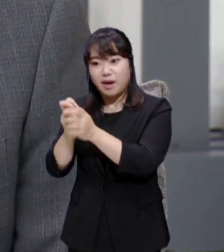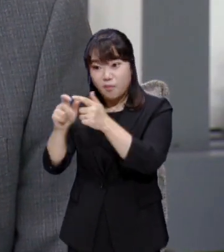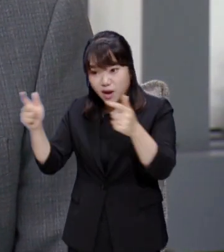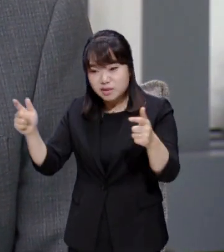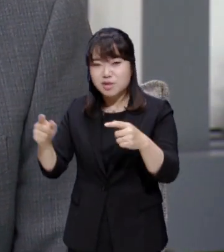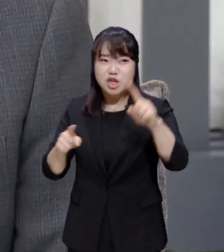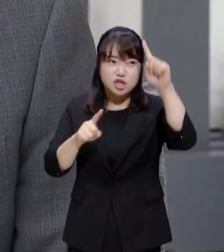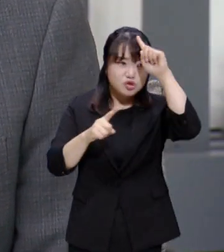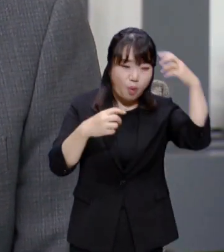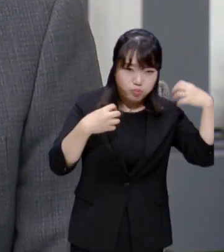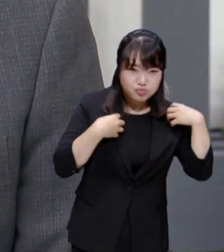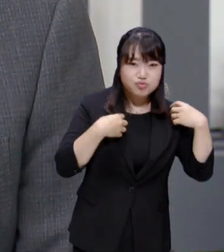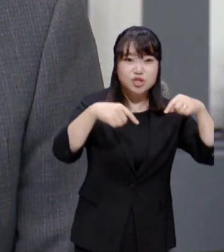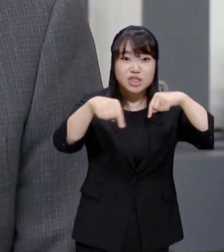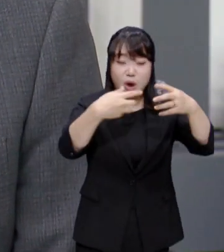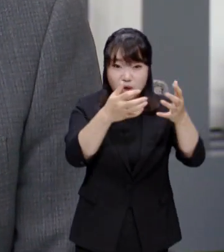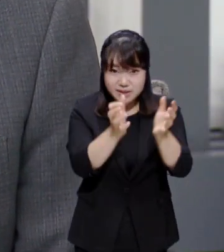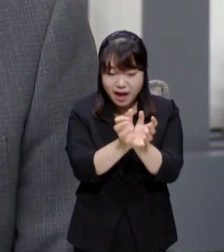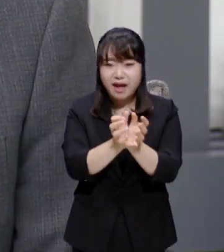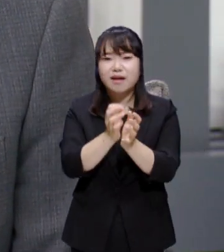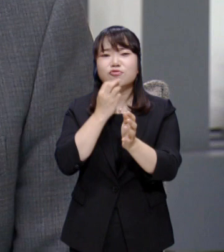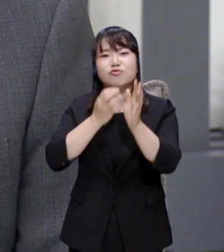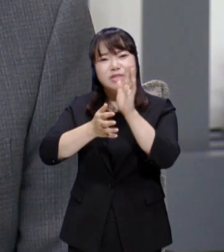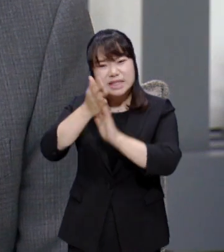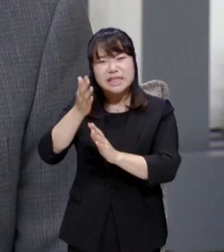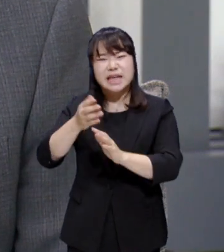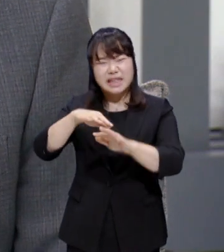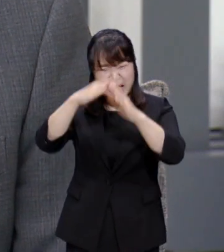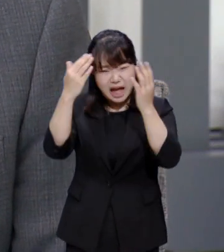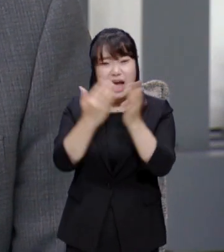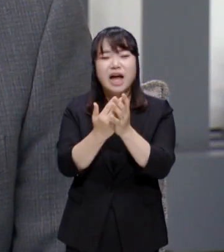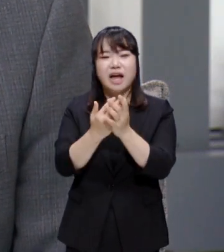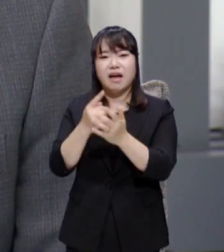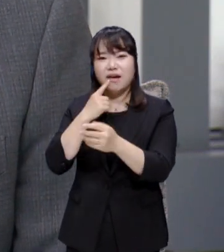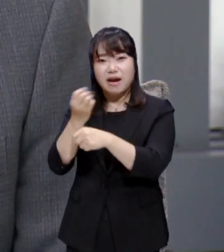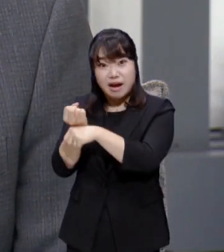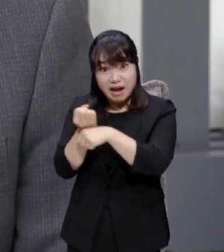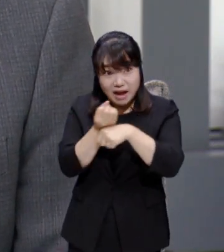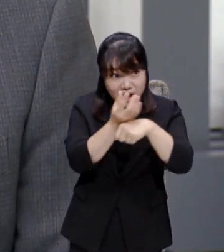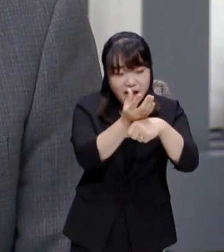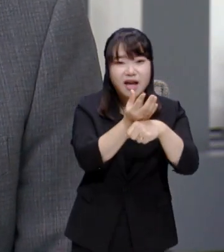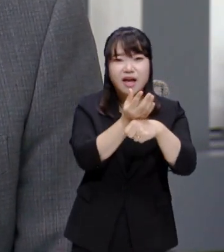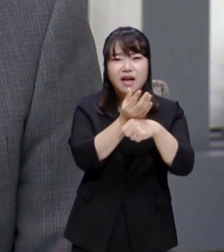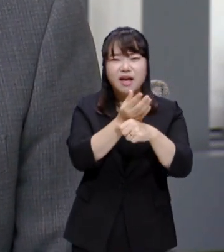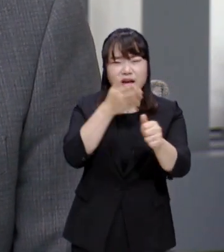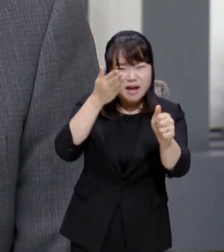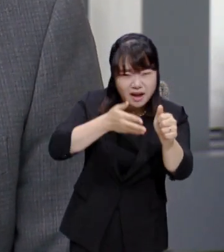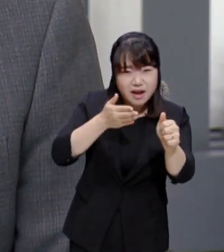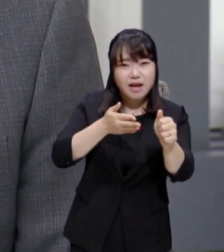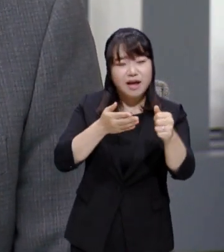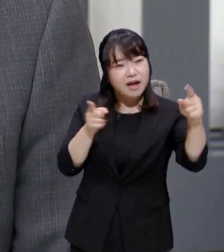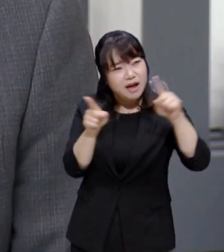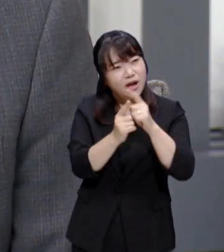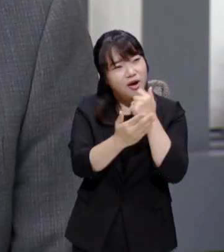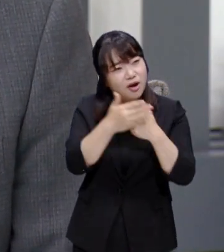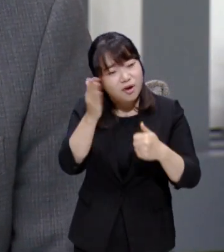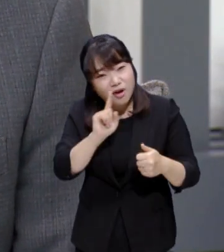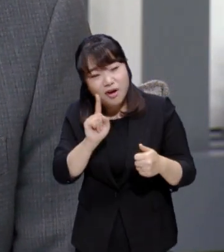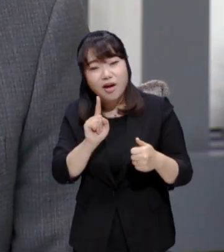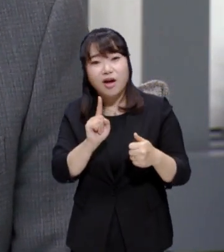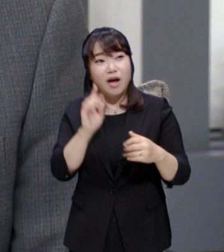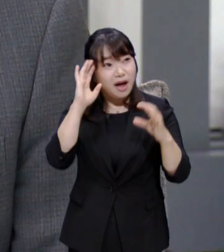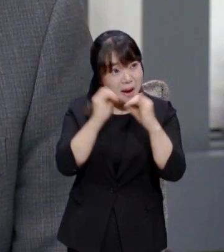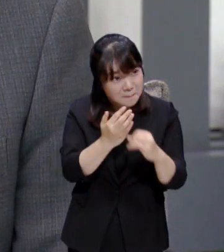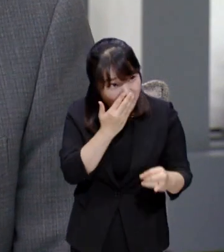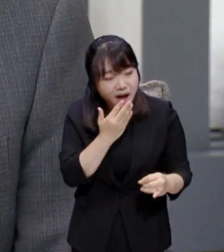뭐 당 관련, 시의 뭐 이런 게 다 합쳐져 가지고 그 우리 정책 파트너들한테 이제